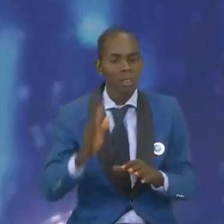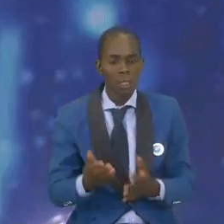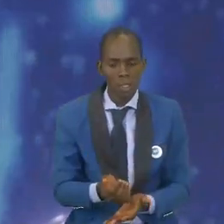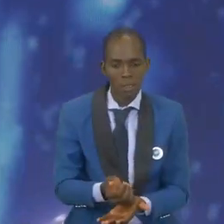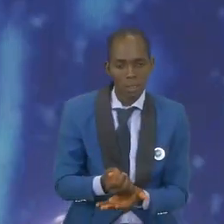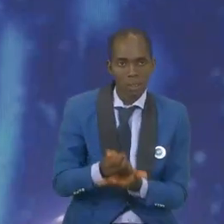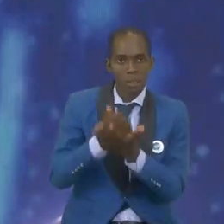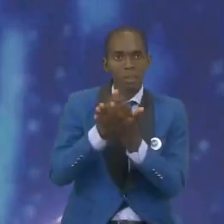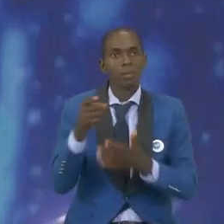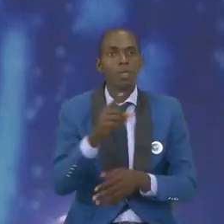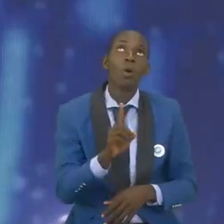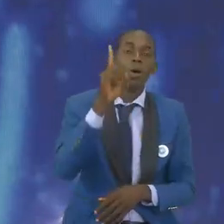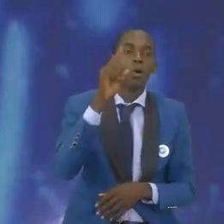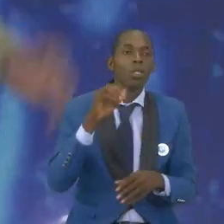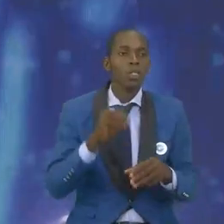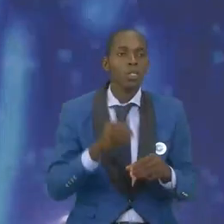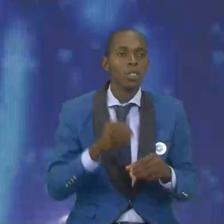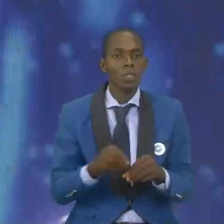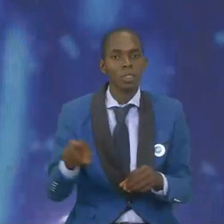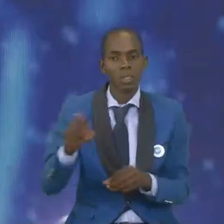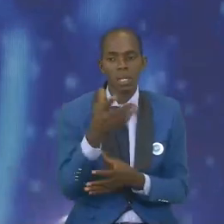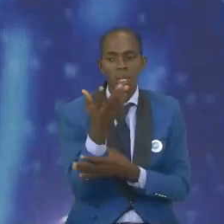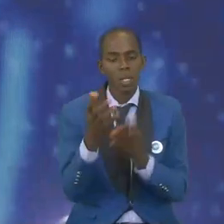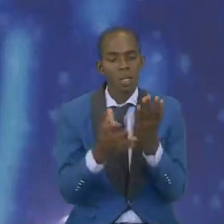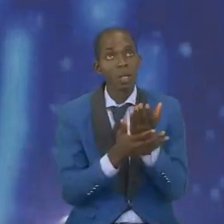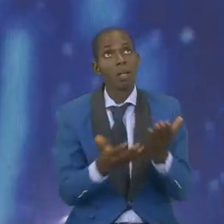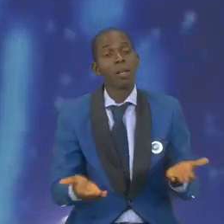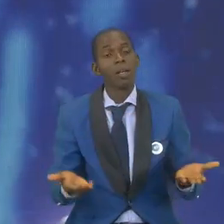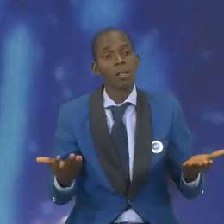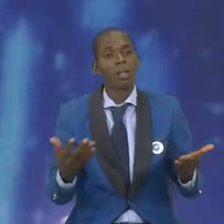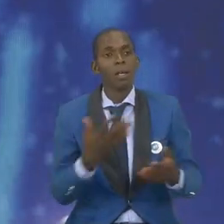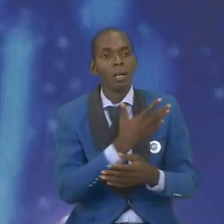porteront, verset 12, ils te porteront